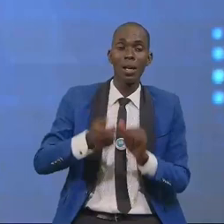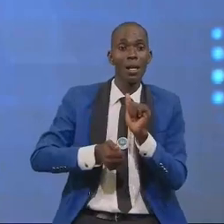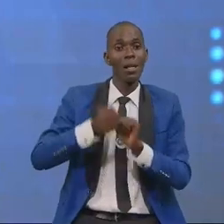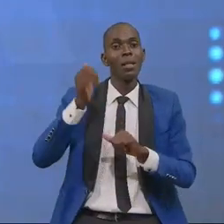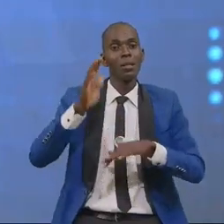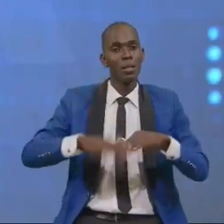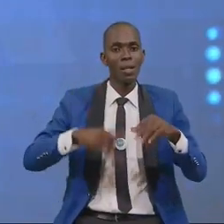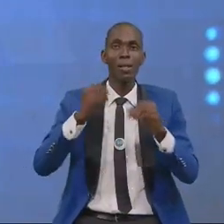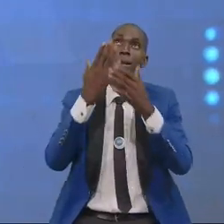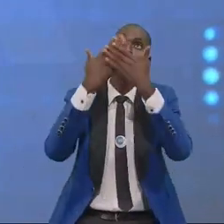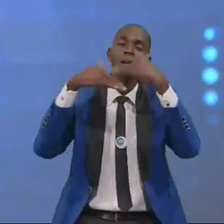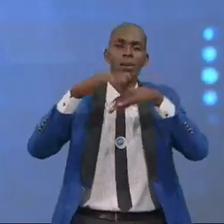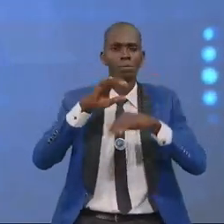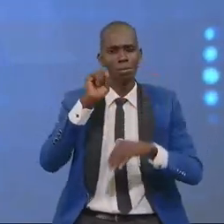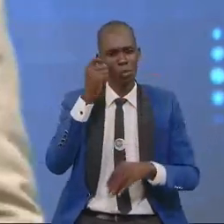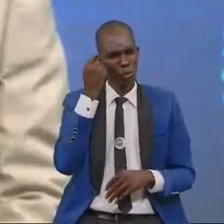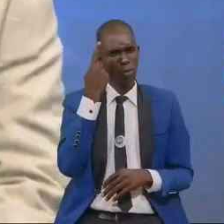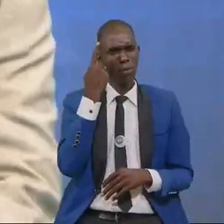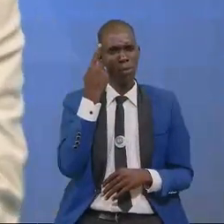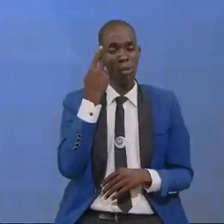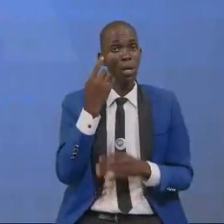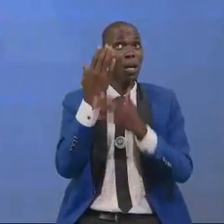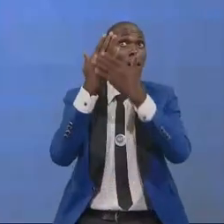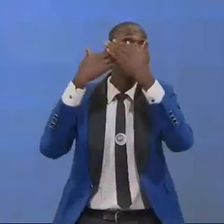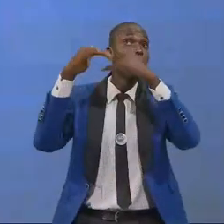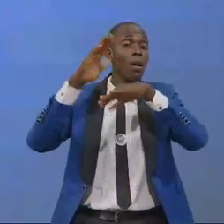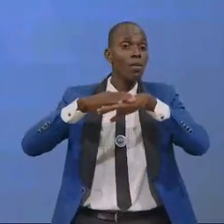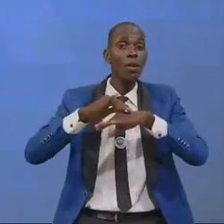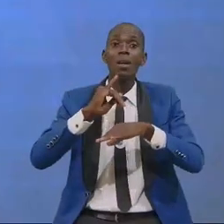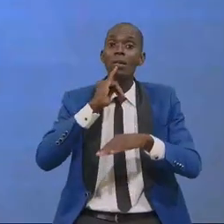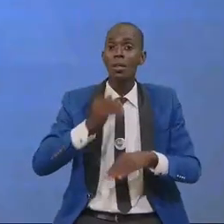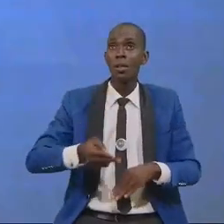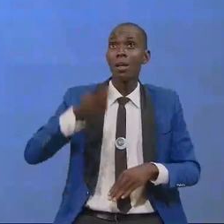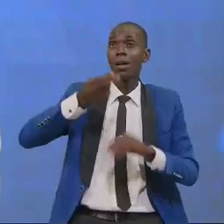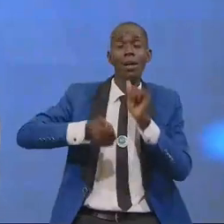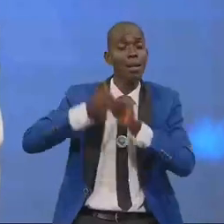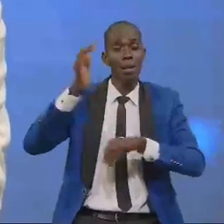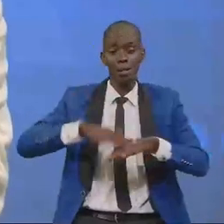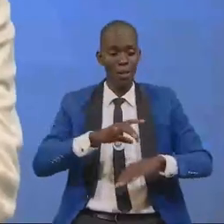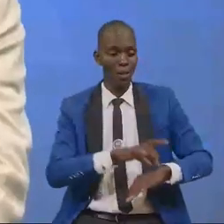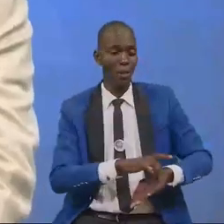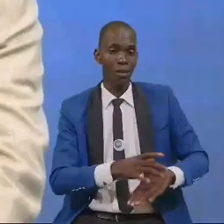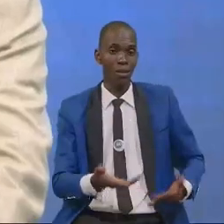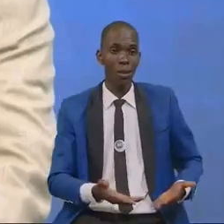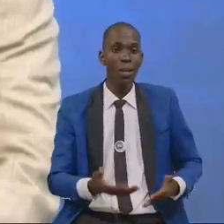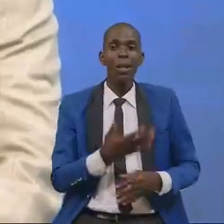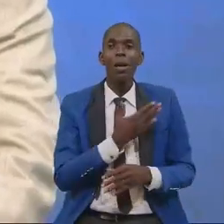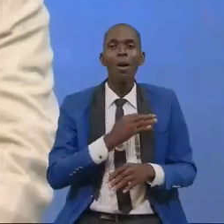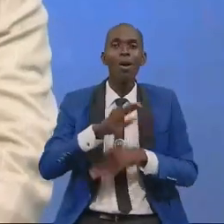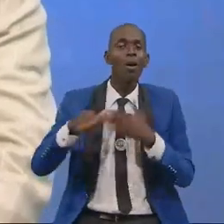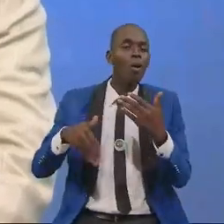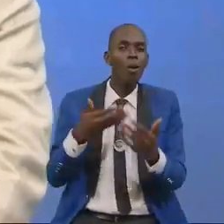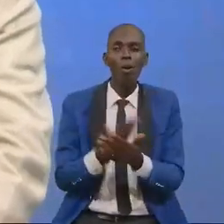cieux vous comprenez cela les cieux sont plus élevés que la terre et tous ces saints